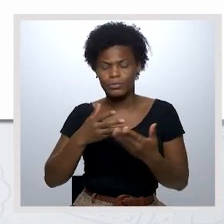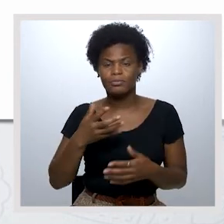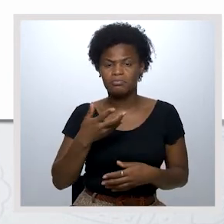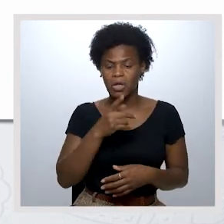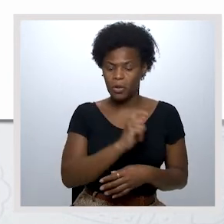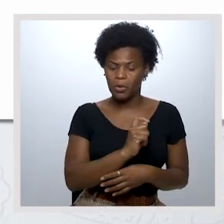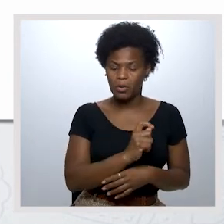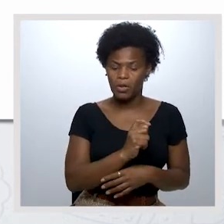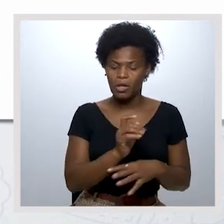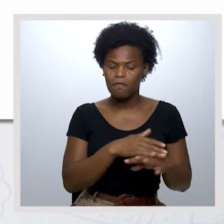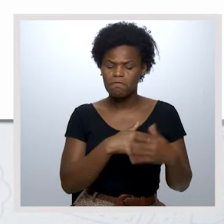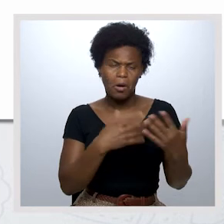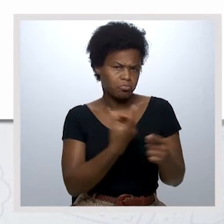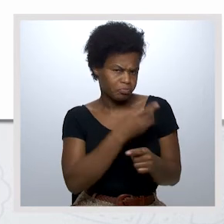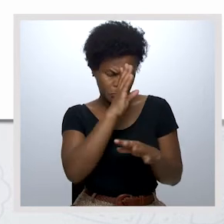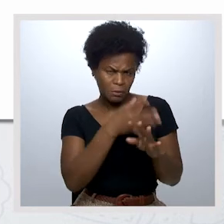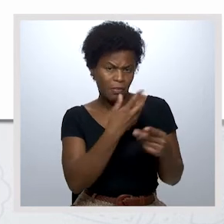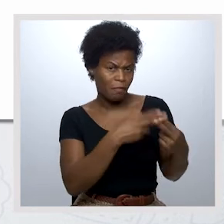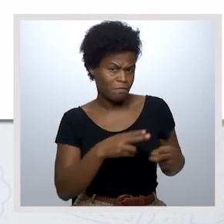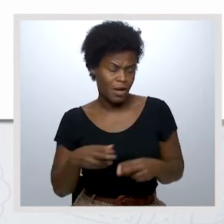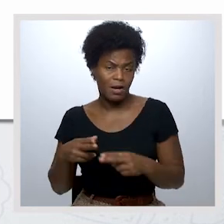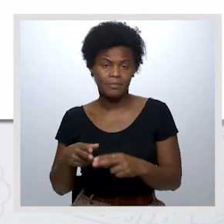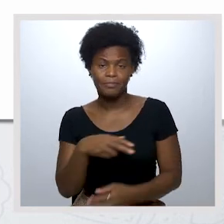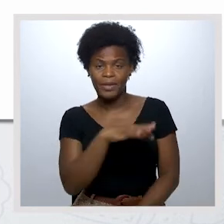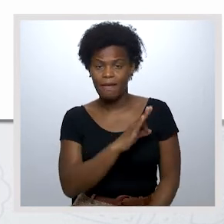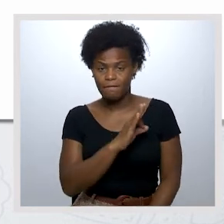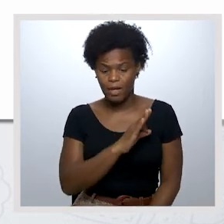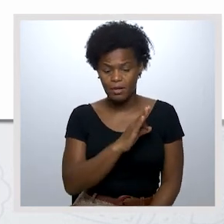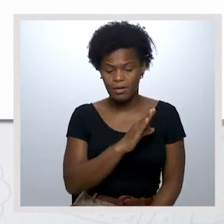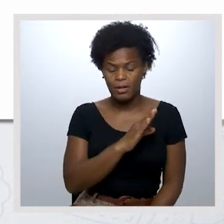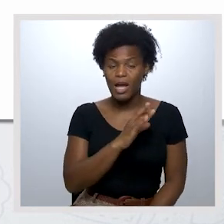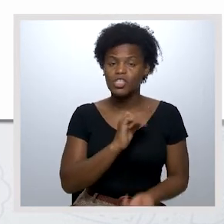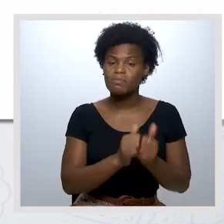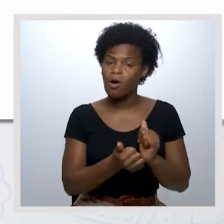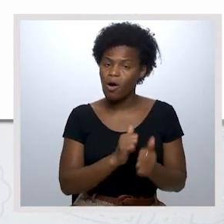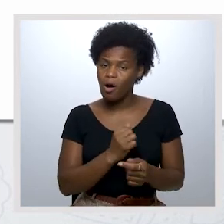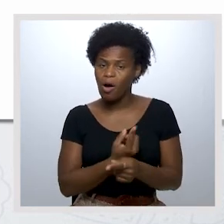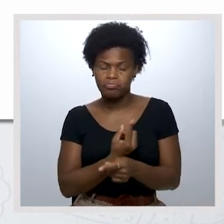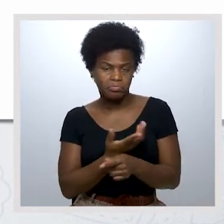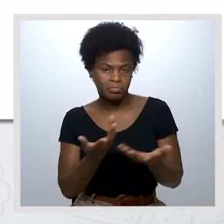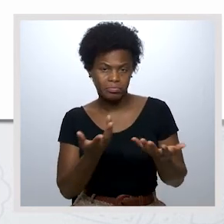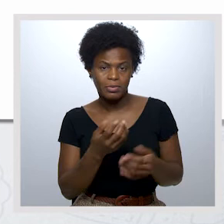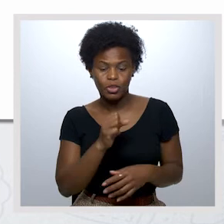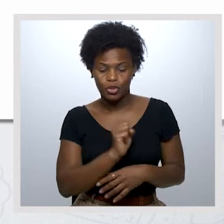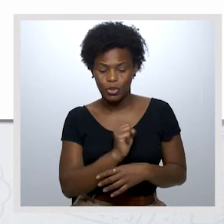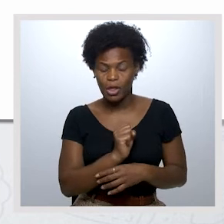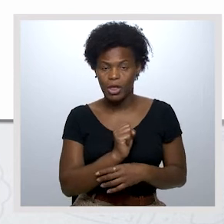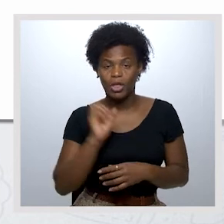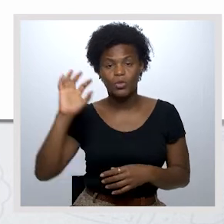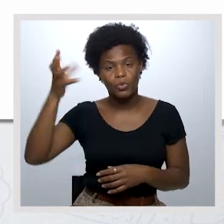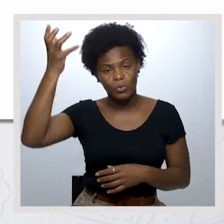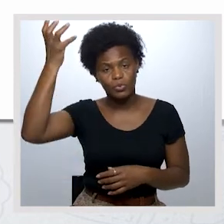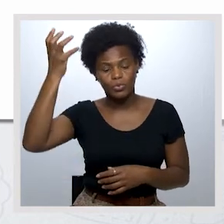E, faits divers. F, sport.